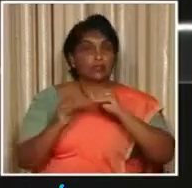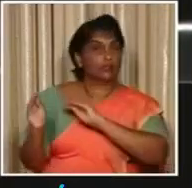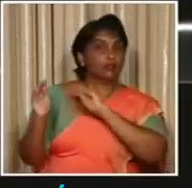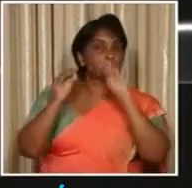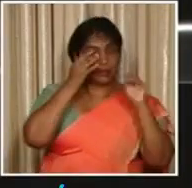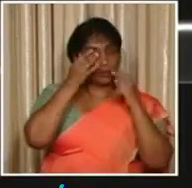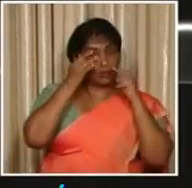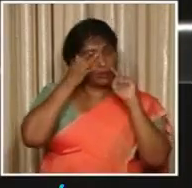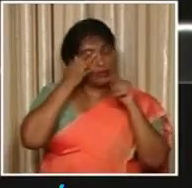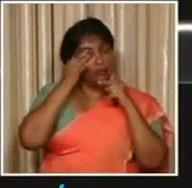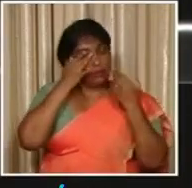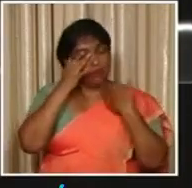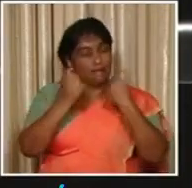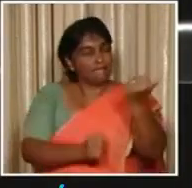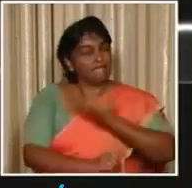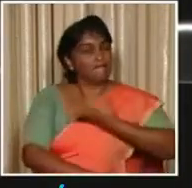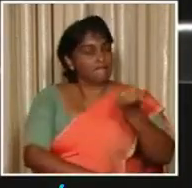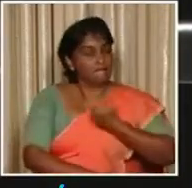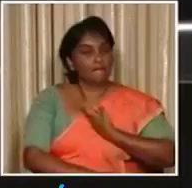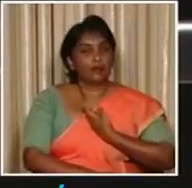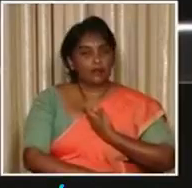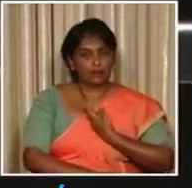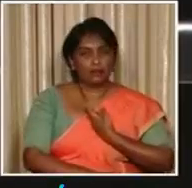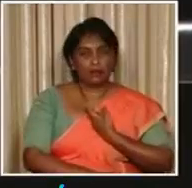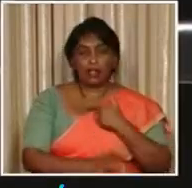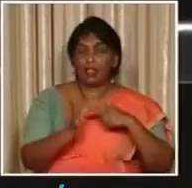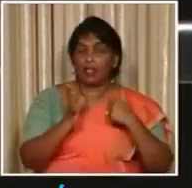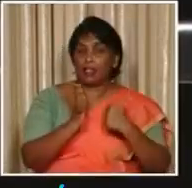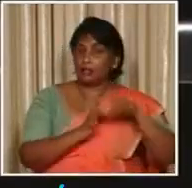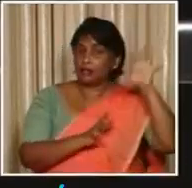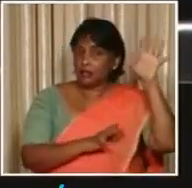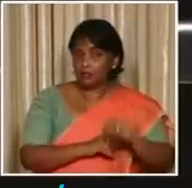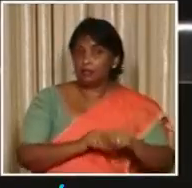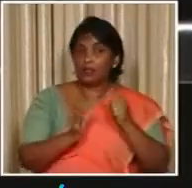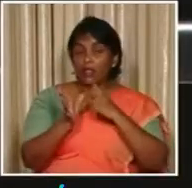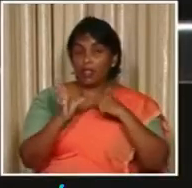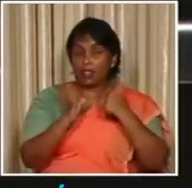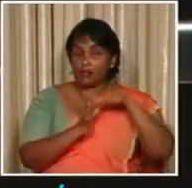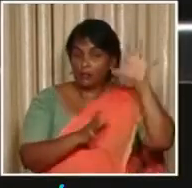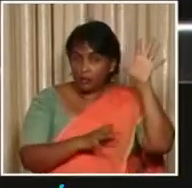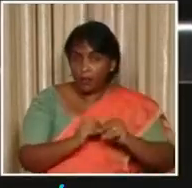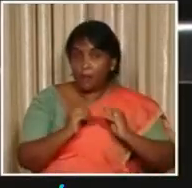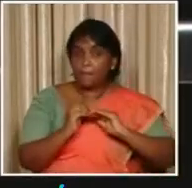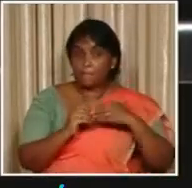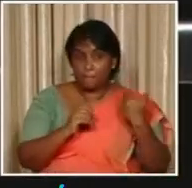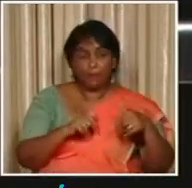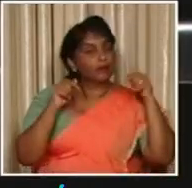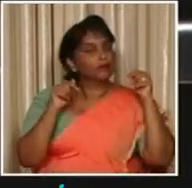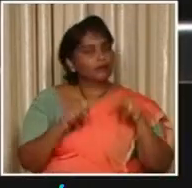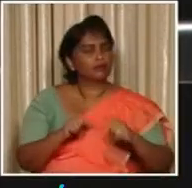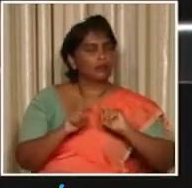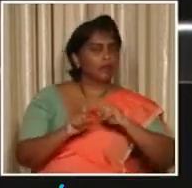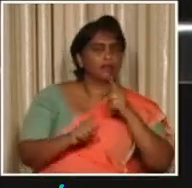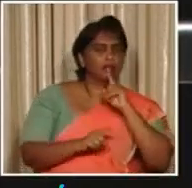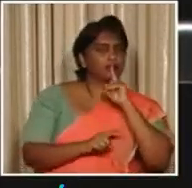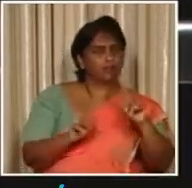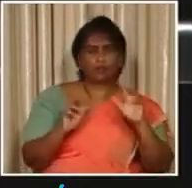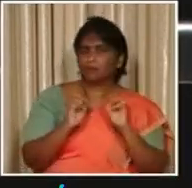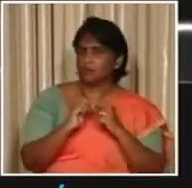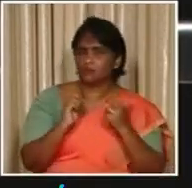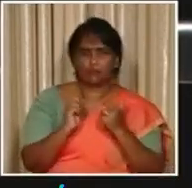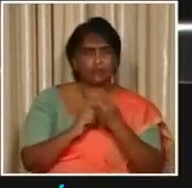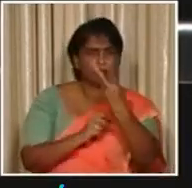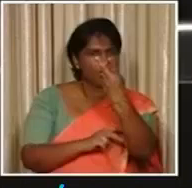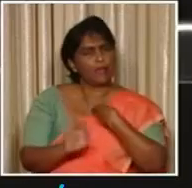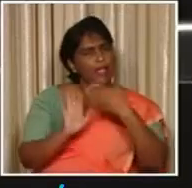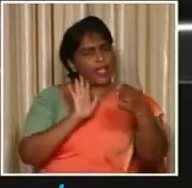කියලා ඇතිතරම් මාව විවේචනය කළා පළත මෙතෙන්ට ගන් ගෙනල්ලා දැන් පළත ගෙනාවට පස්සේ දැන් මේ වෙන කාරණයක් කියනවා කමන්නේ මේක අපි දෙගොල්ලම එකතු